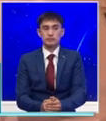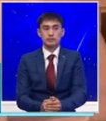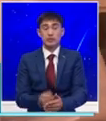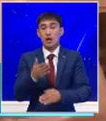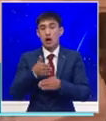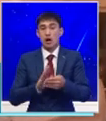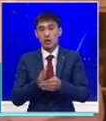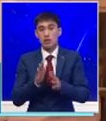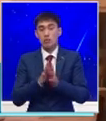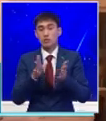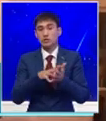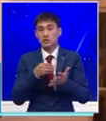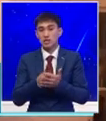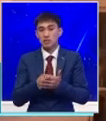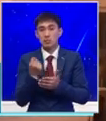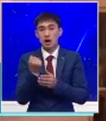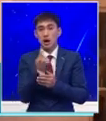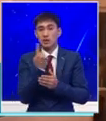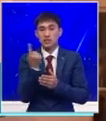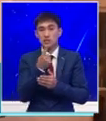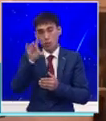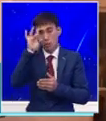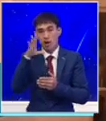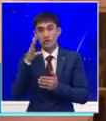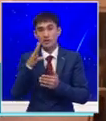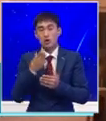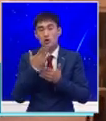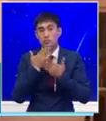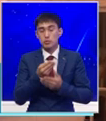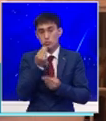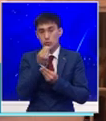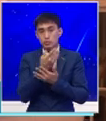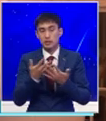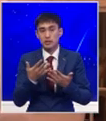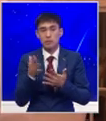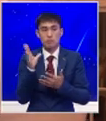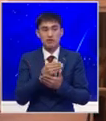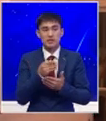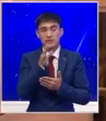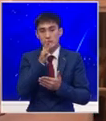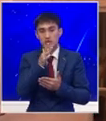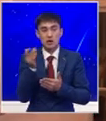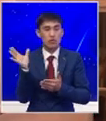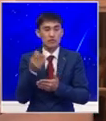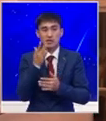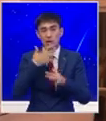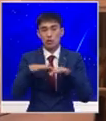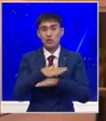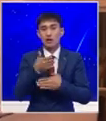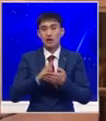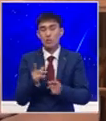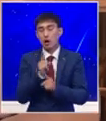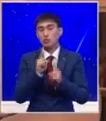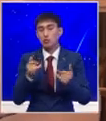Хлеб – наиболее значимый и один из самых популярных и любимых продуктов питания. Во все времена и у всех народов хлеб был в